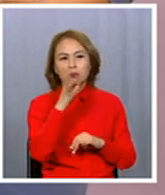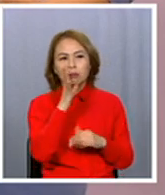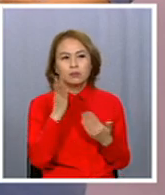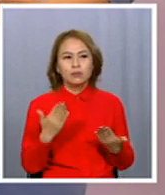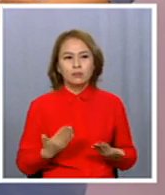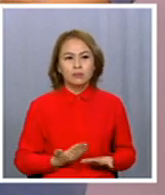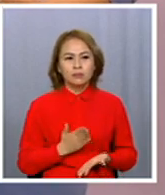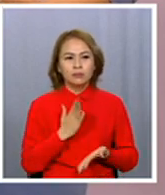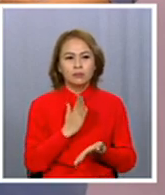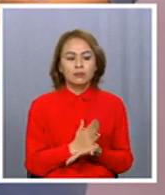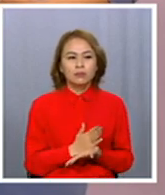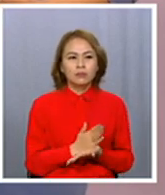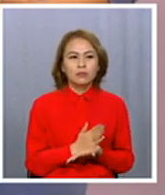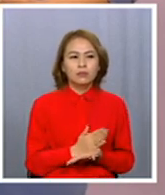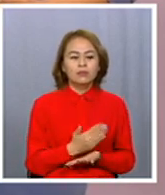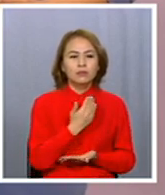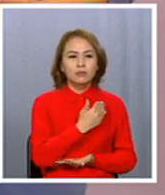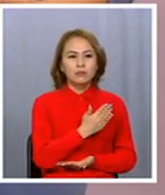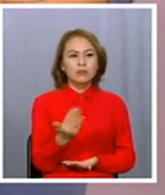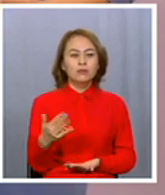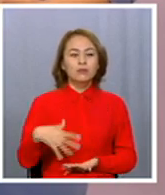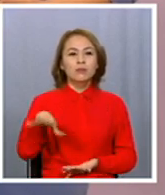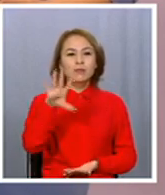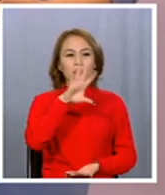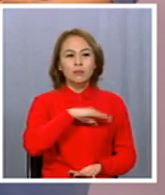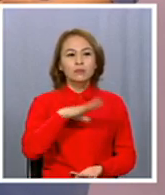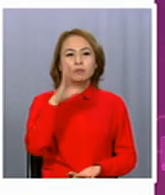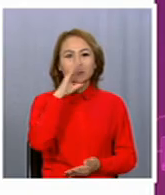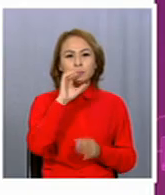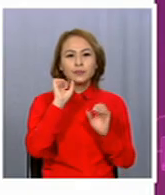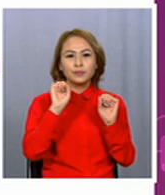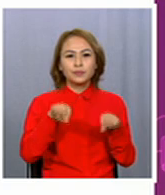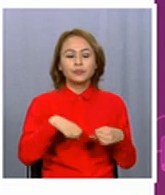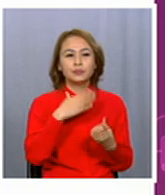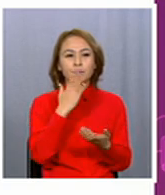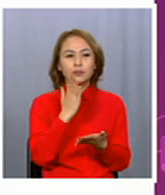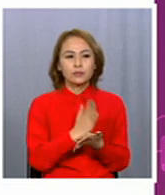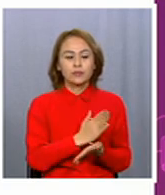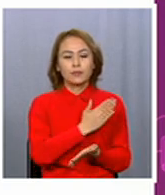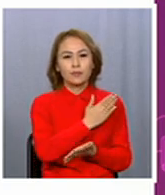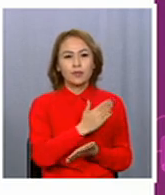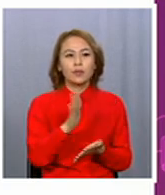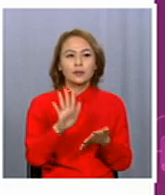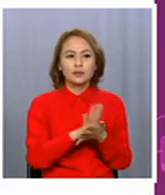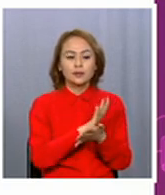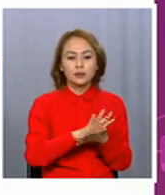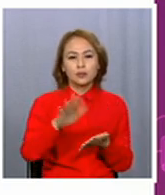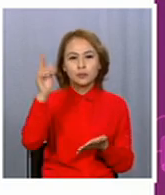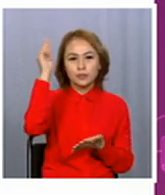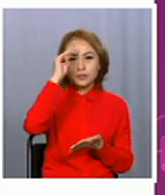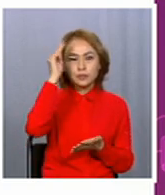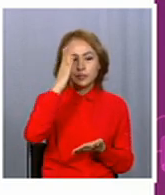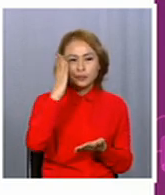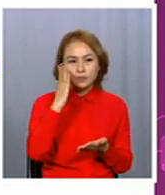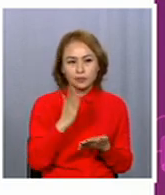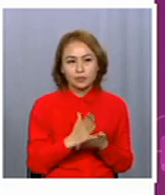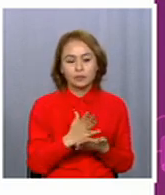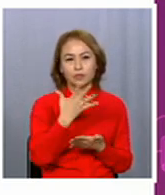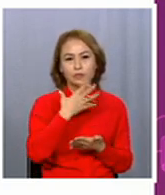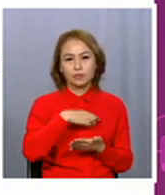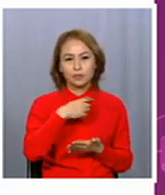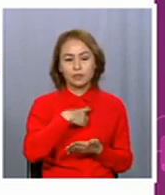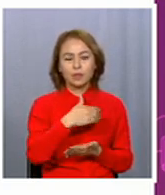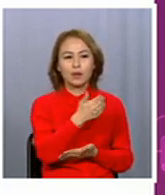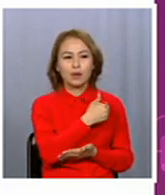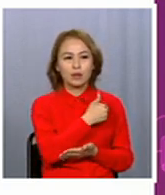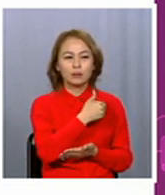сүріп жатырсыңдар. Сендерге барлық мүмкіндік жасалған. Сендер тегін білім алудасыңдар. Өздерің қалаған